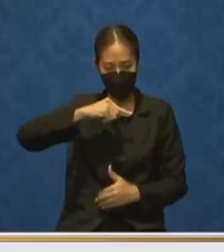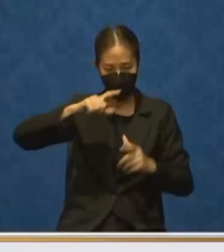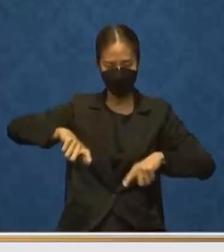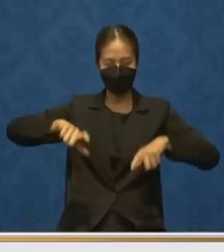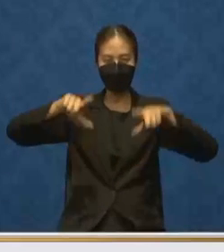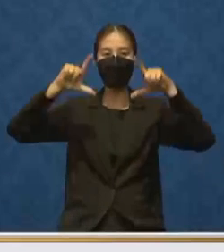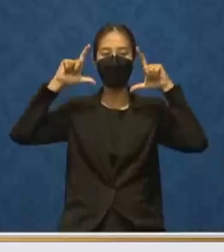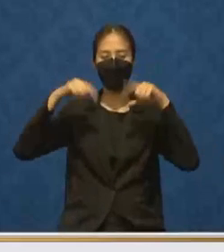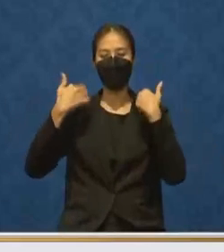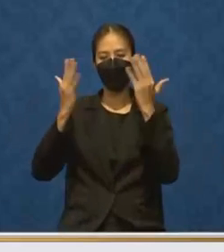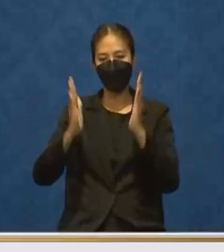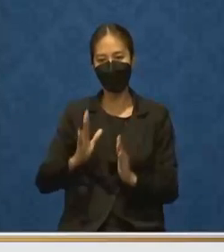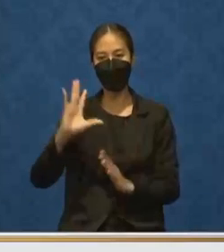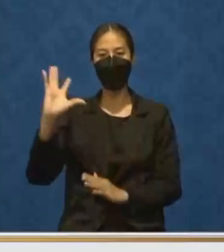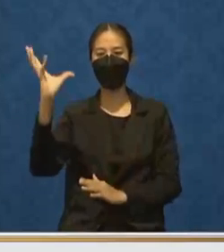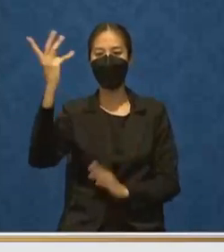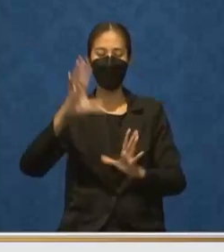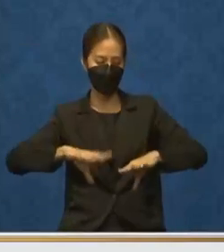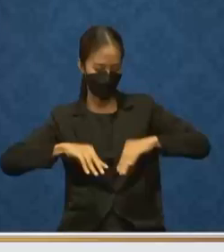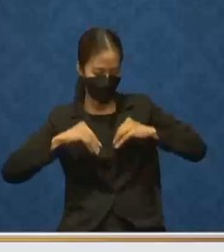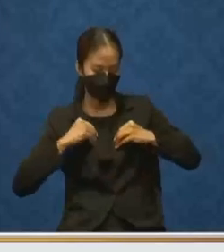กย่องและยอมรับของนานาชาติ